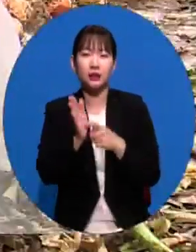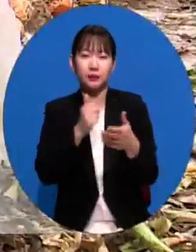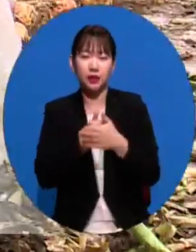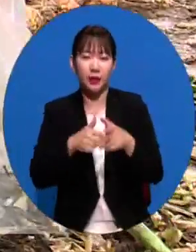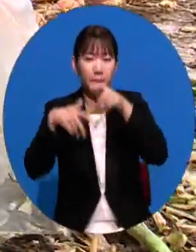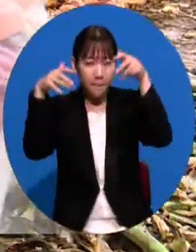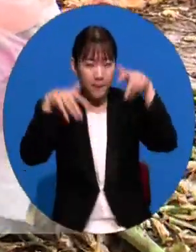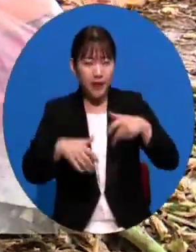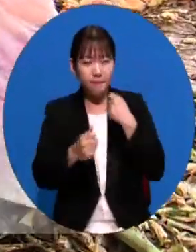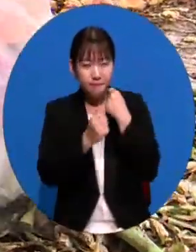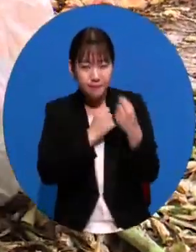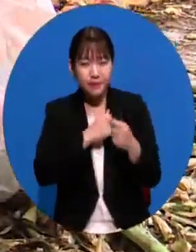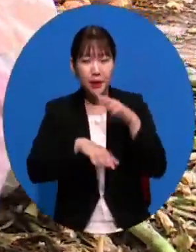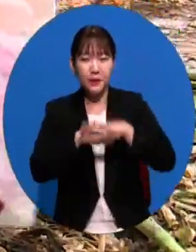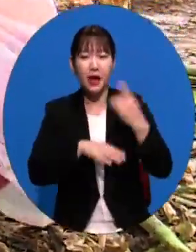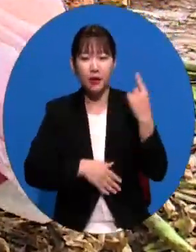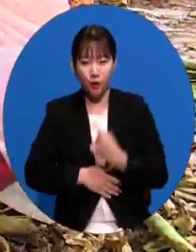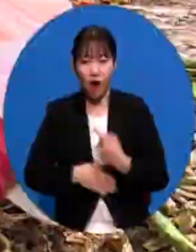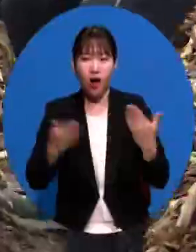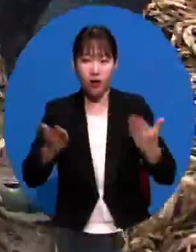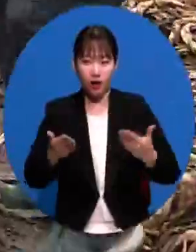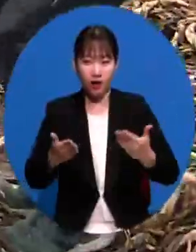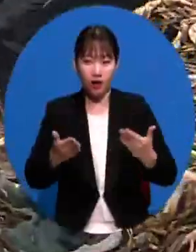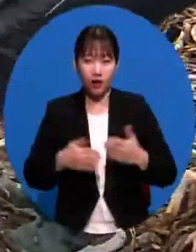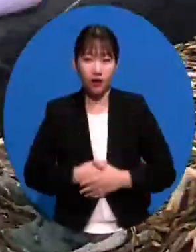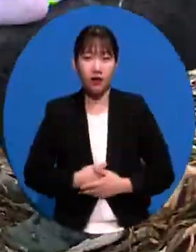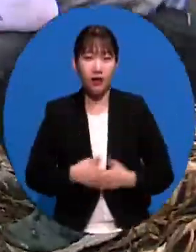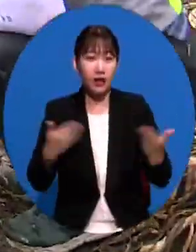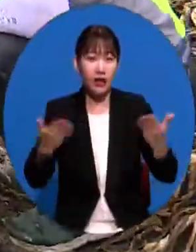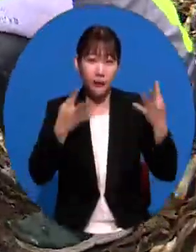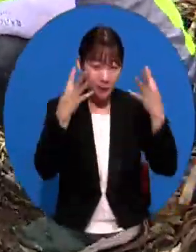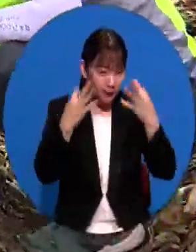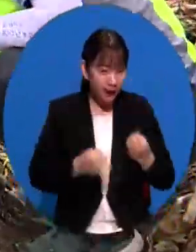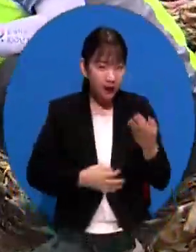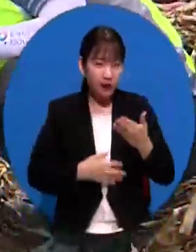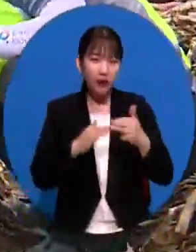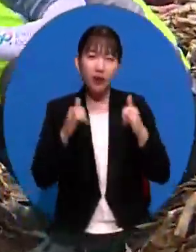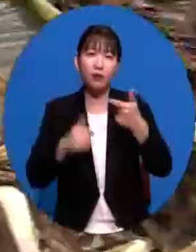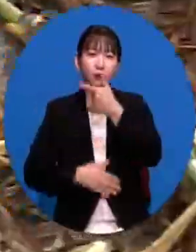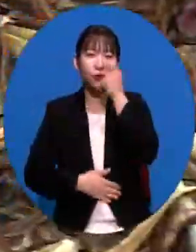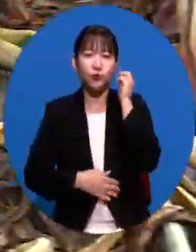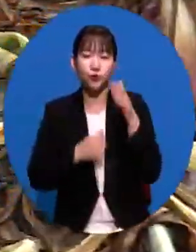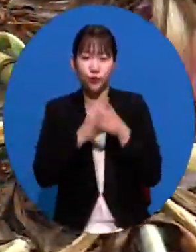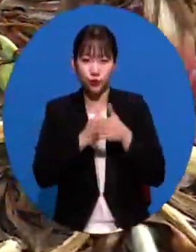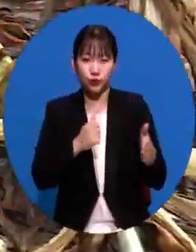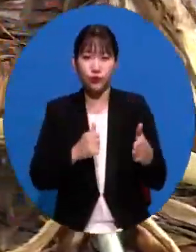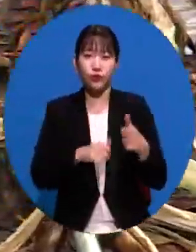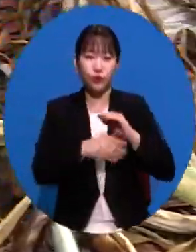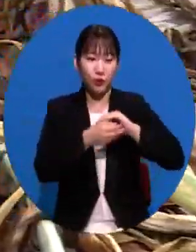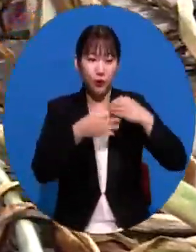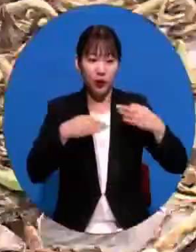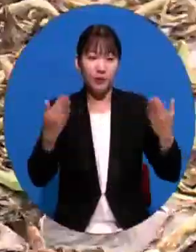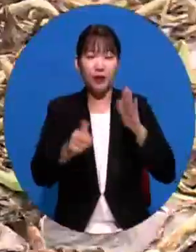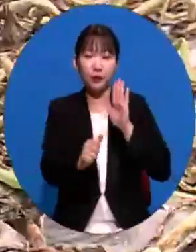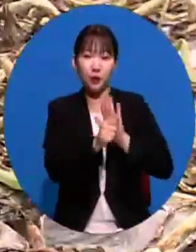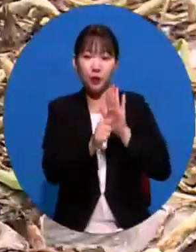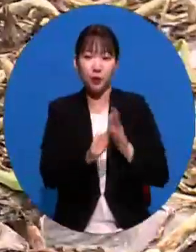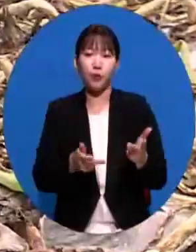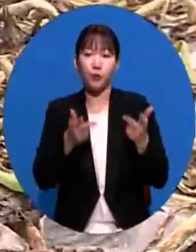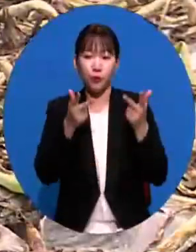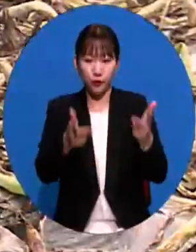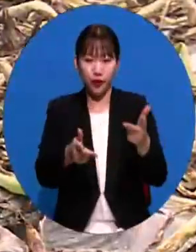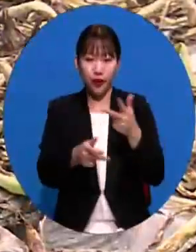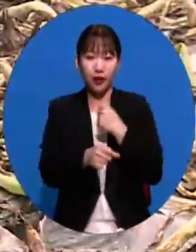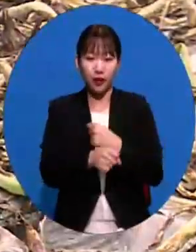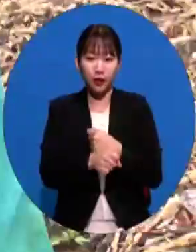날씨에도 밭에 나왔습니다 영농처를 맞아 할 일은 많은데 일손이 부족하다 보니 농협이 일손돕기 봉사에